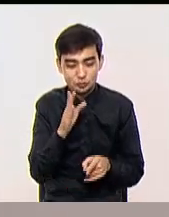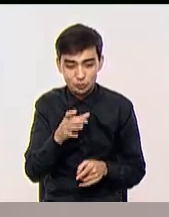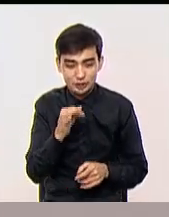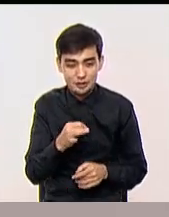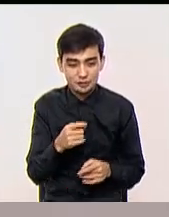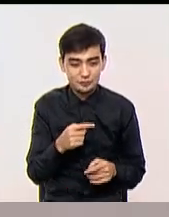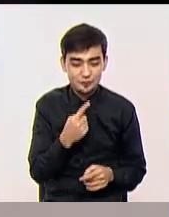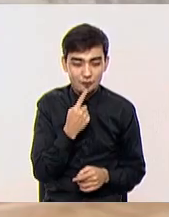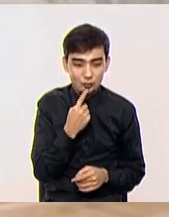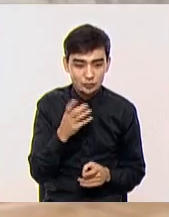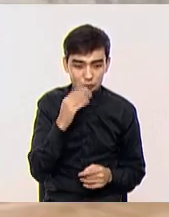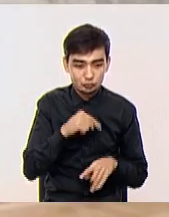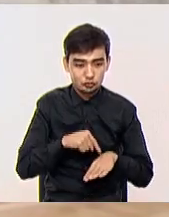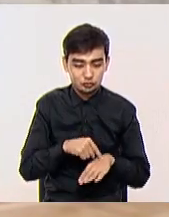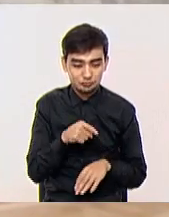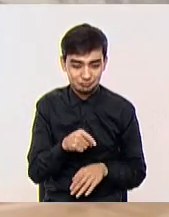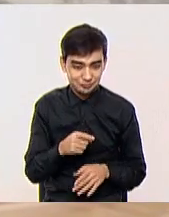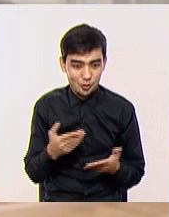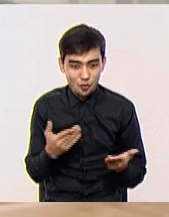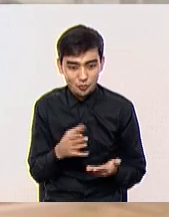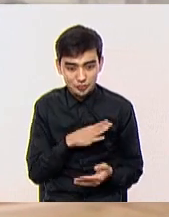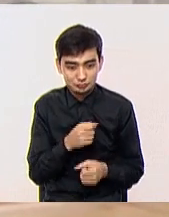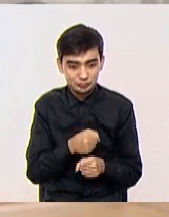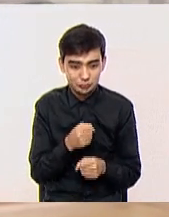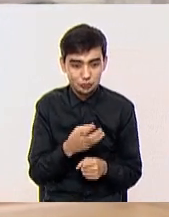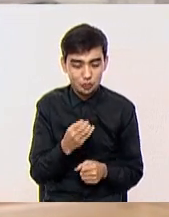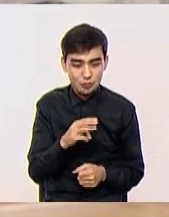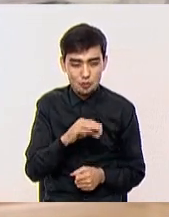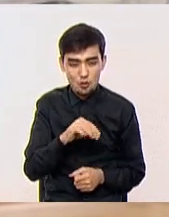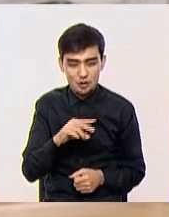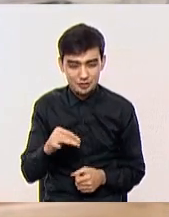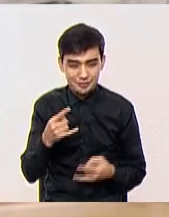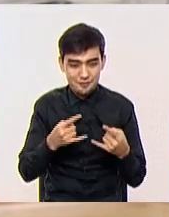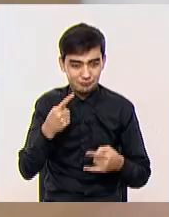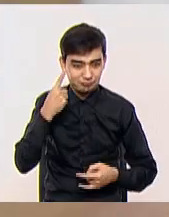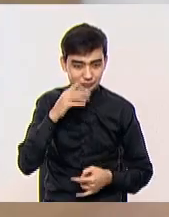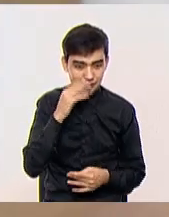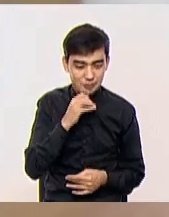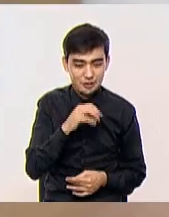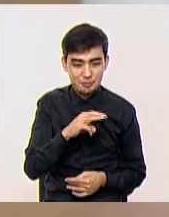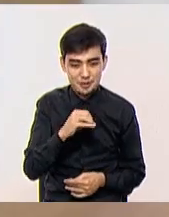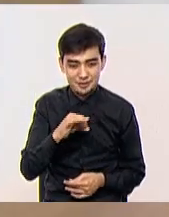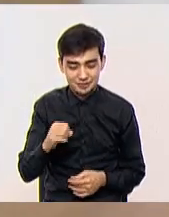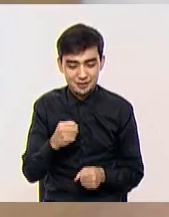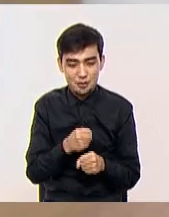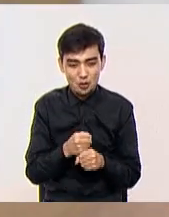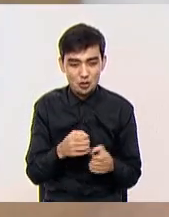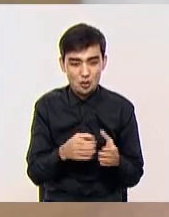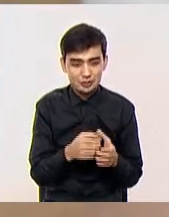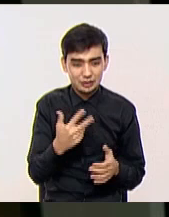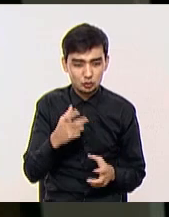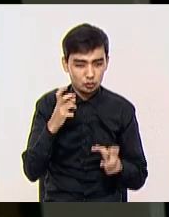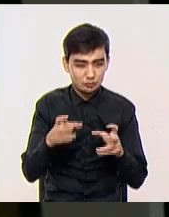пищи что станет ещё одним шагом на пути к созданию мультисенсорного телевизора висит работает команда из 30 студентов